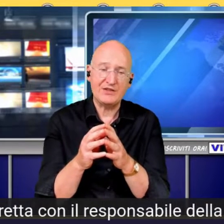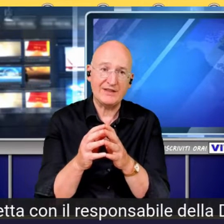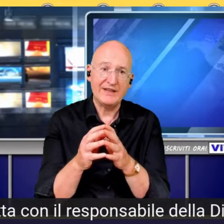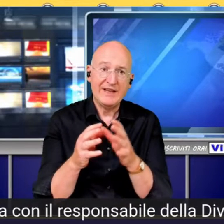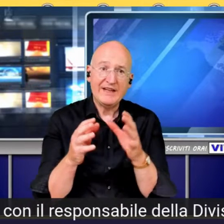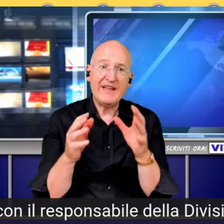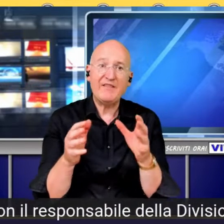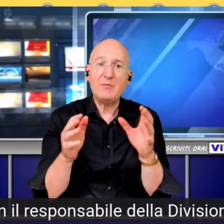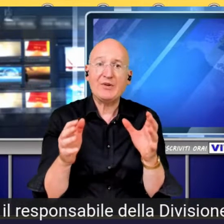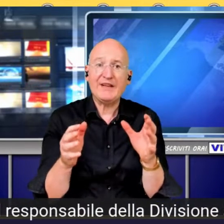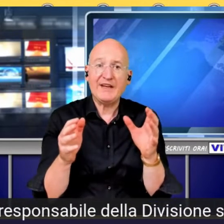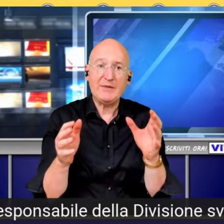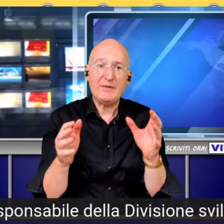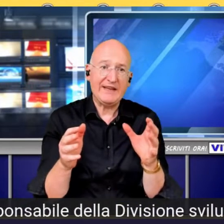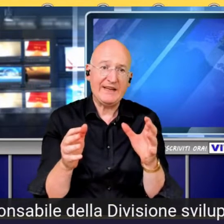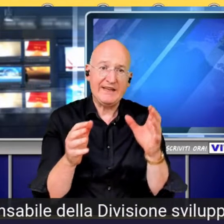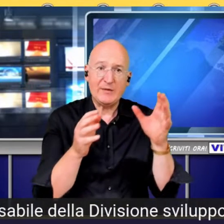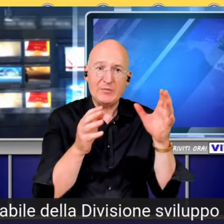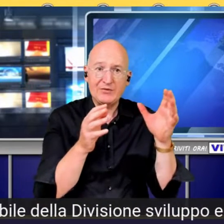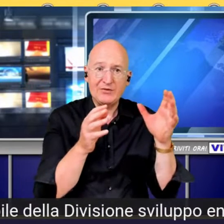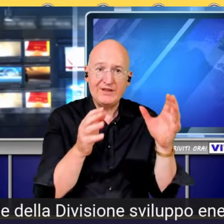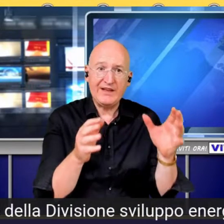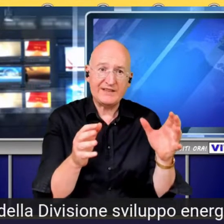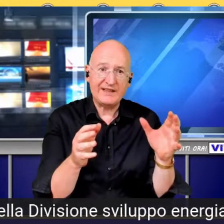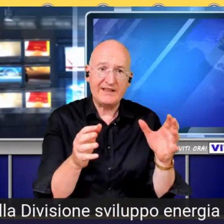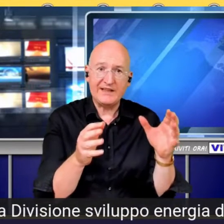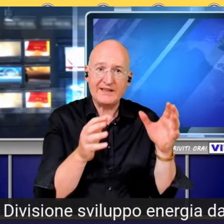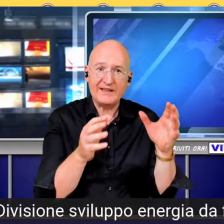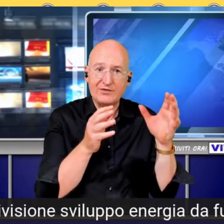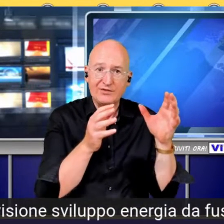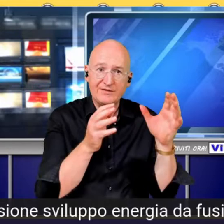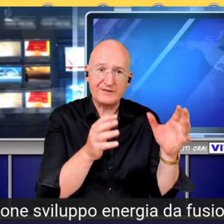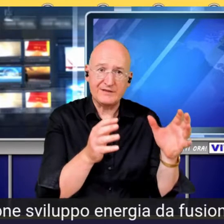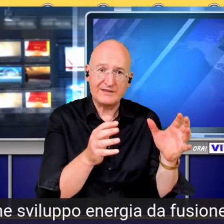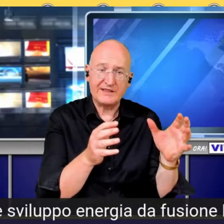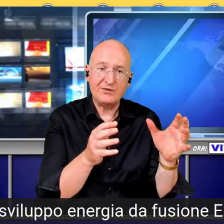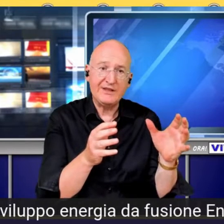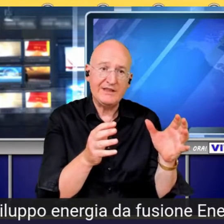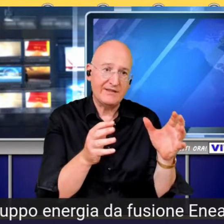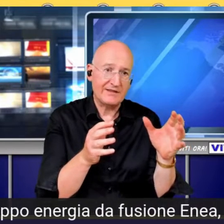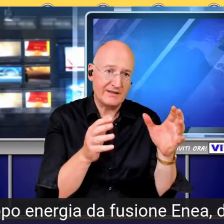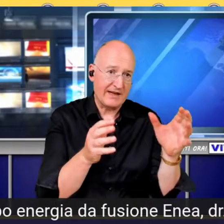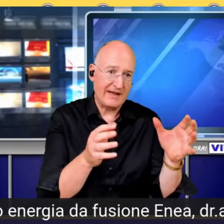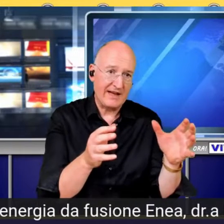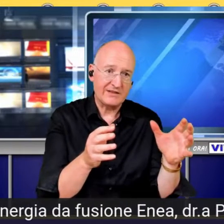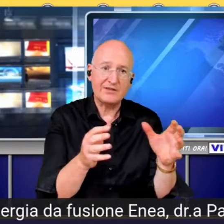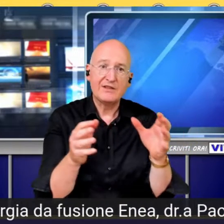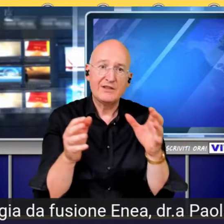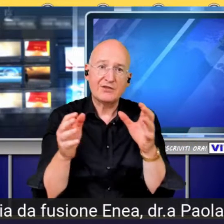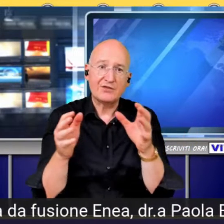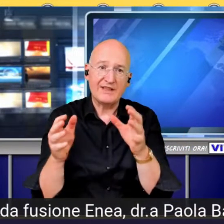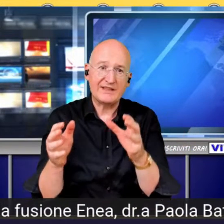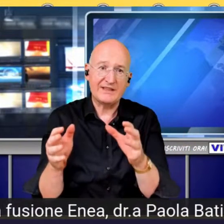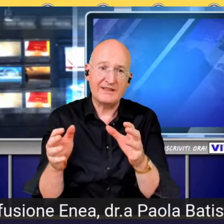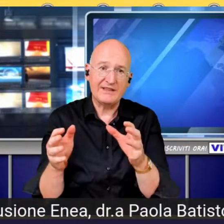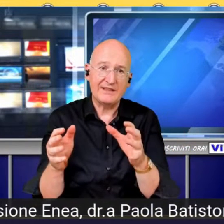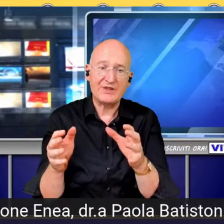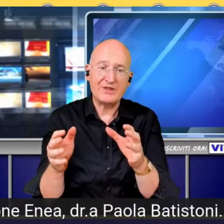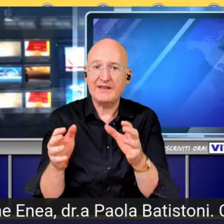di dismissione, deve importare il materiale da produttori stranieri, che sono Stati Uniti, alleato,